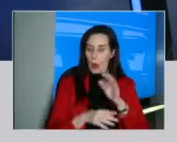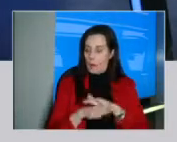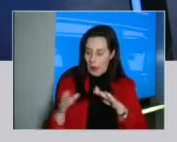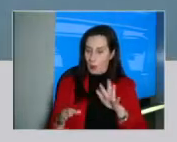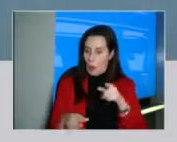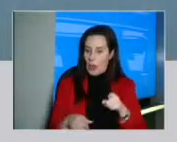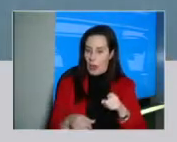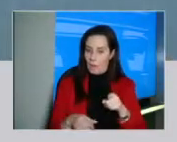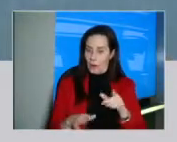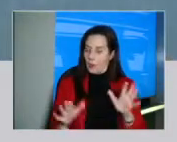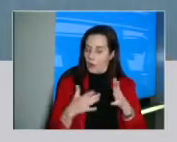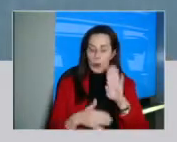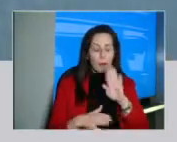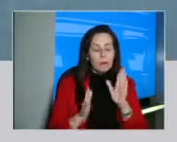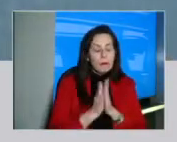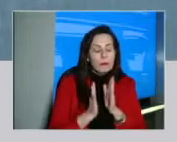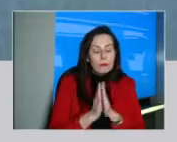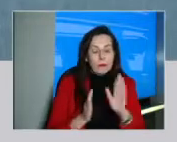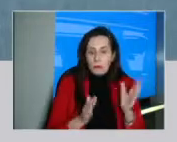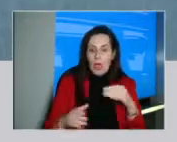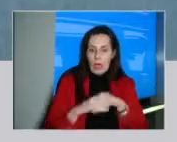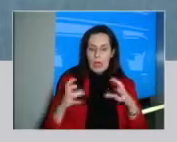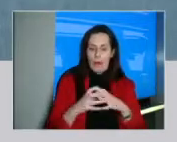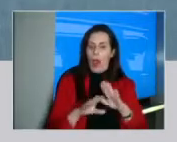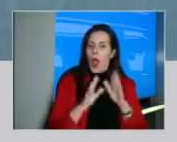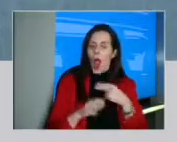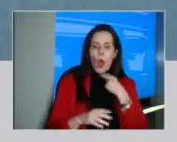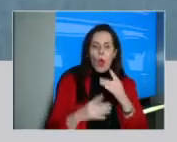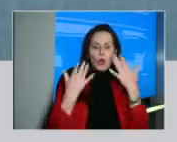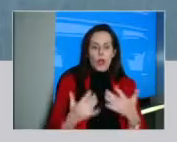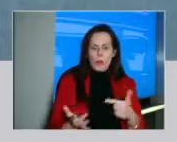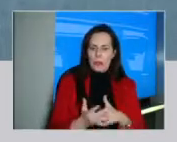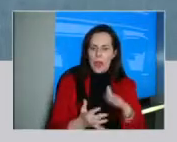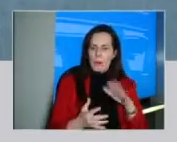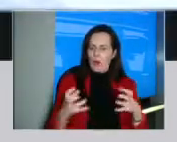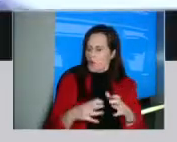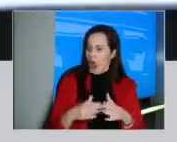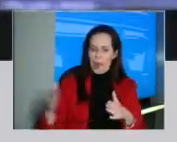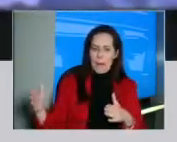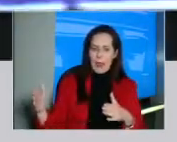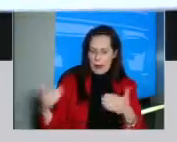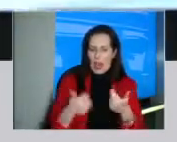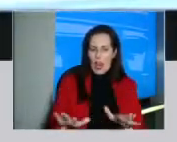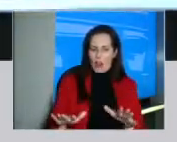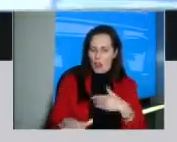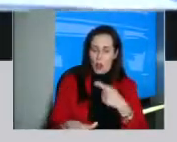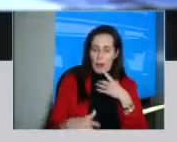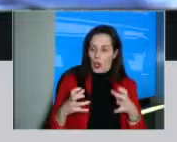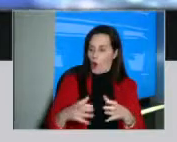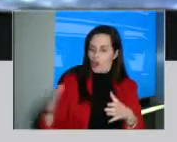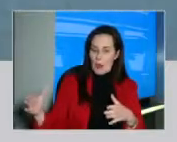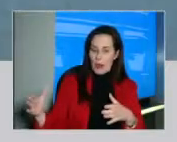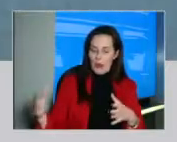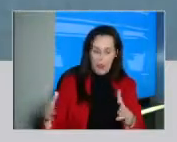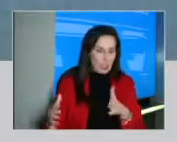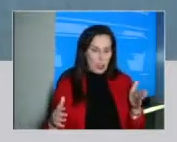וזה אולי באמת הדחיפות מצד ראש הממשלה ואחרים להתחבר. הקול הזה לא נחשב גם, כלומר, כגוש הימין בעצם. הרי אנחנו כל הזמן מדברים על גוש ימין ומת